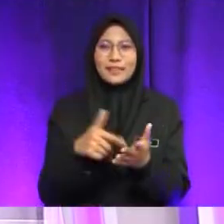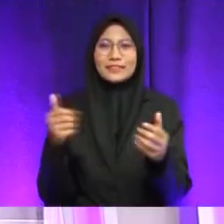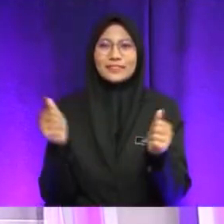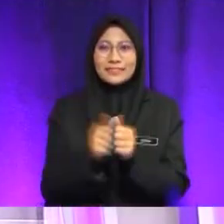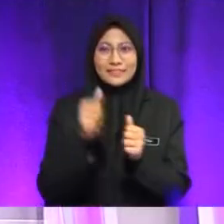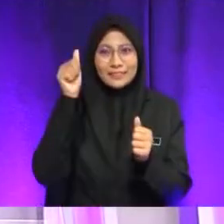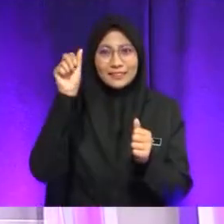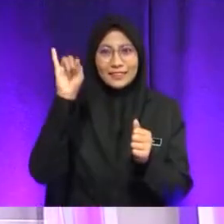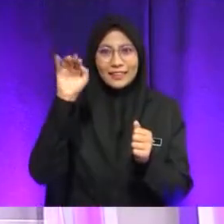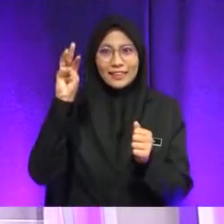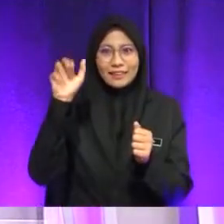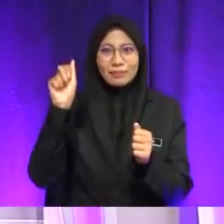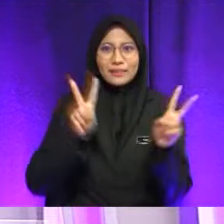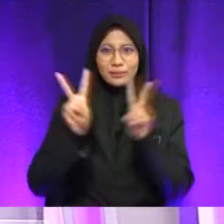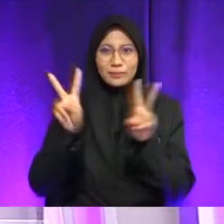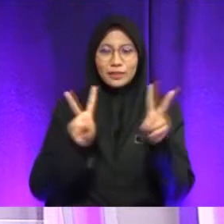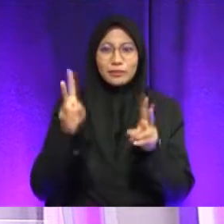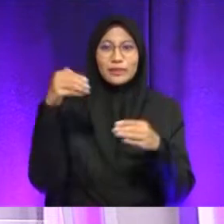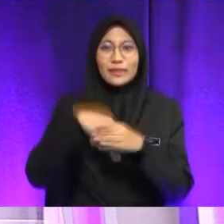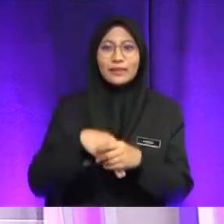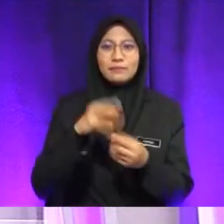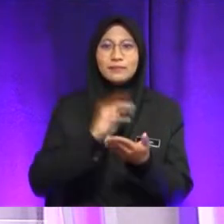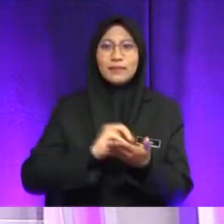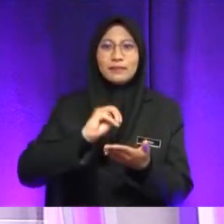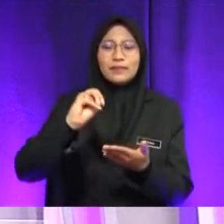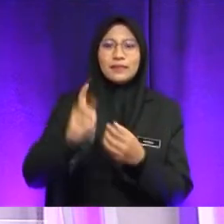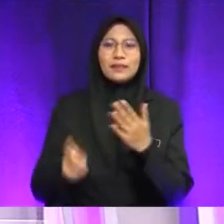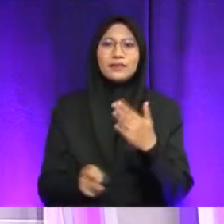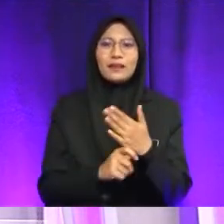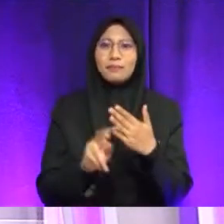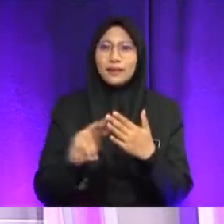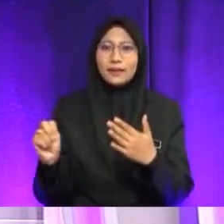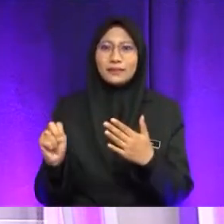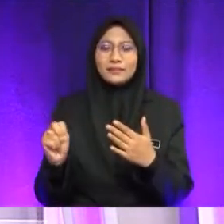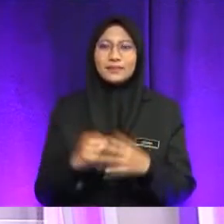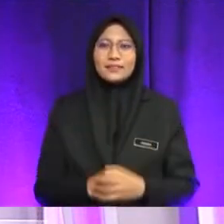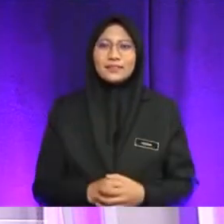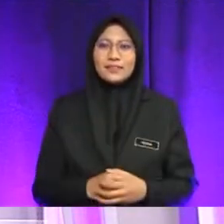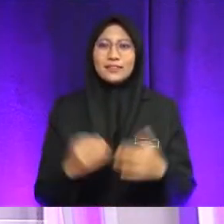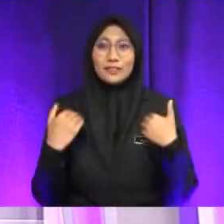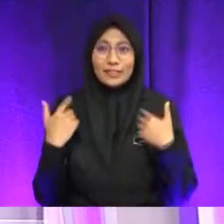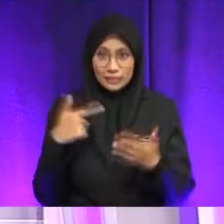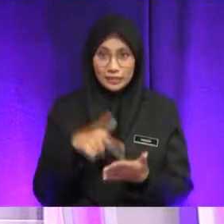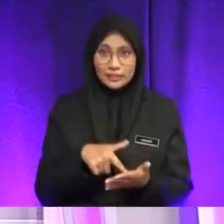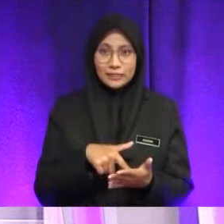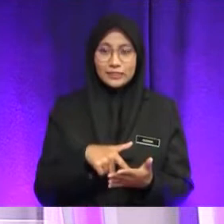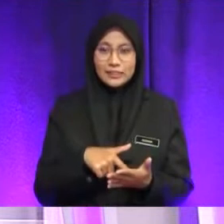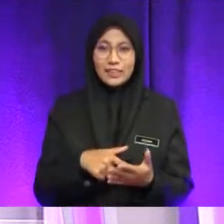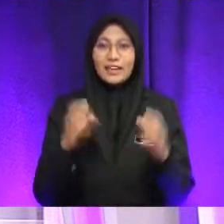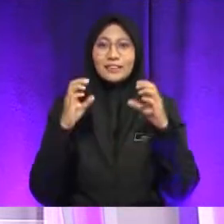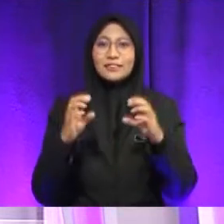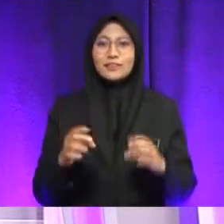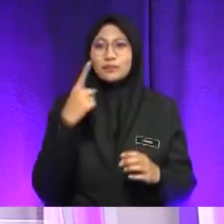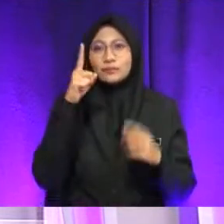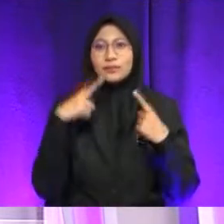bkpm hari dalam mata pelajaran matematik tambahan baik Aceh untuk semen pada kali ini adalah kita tips-tips menarik ya kejangkau